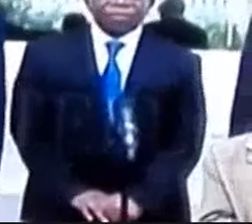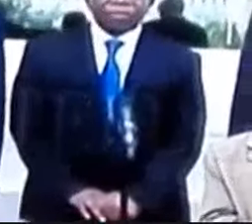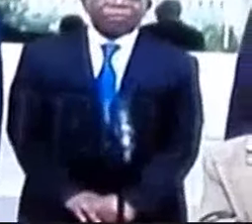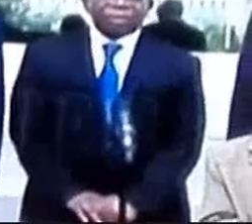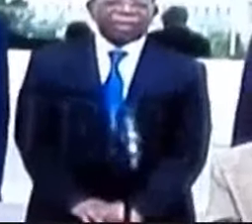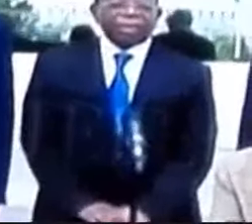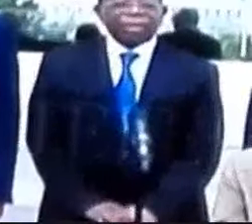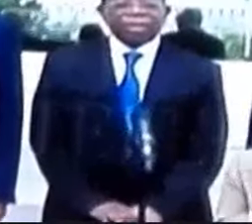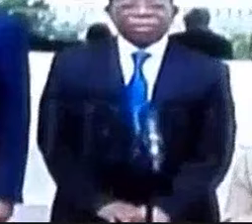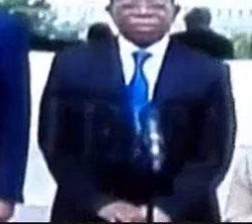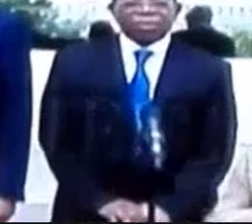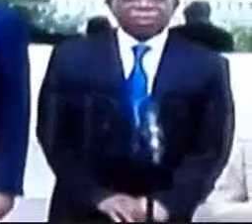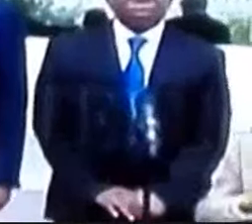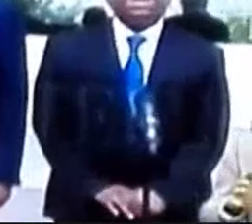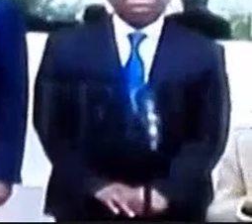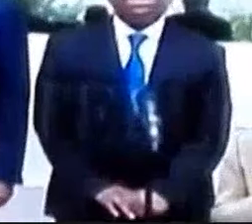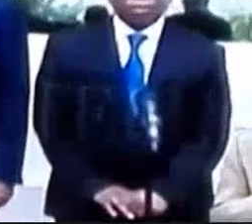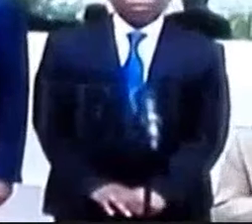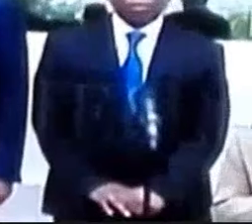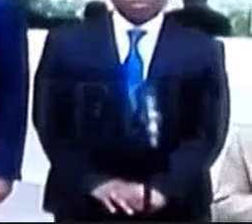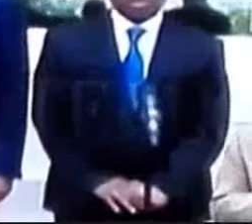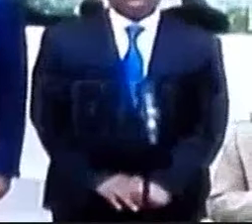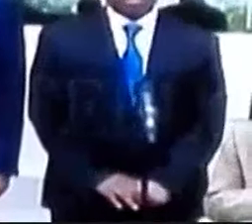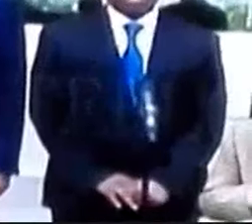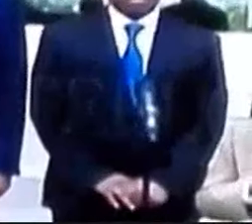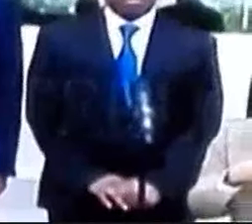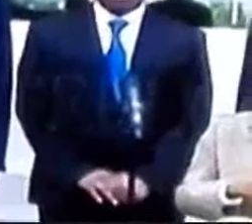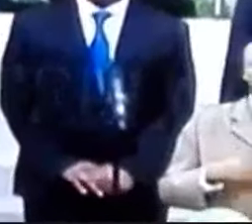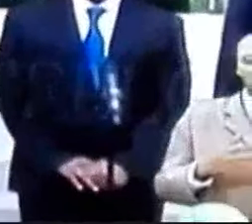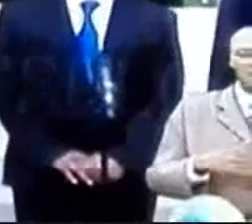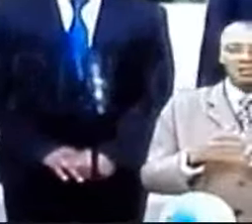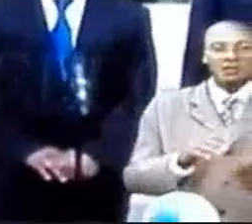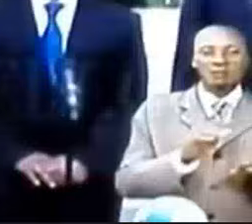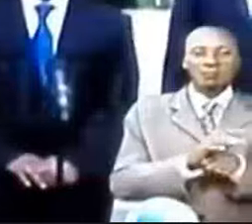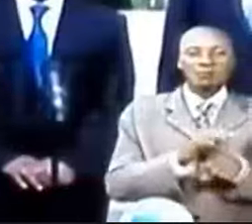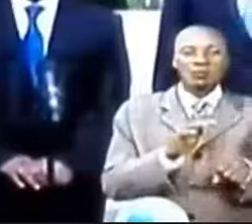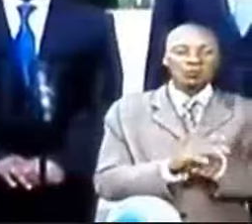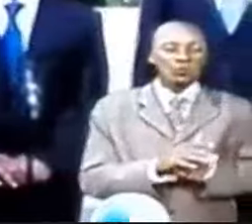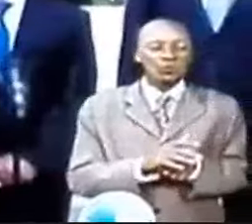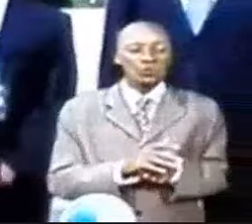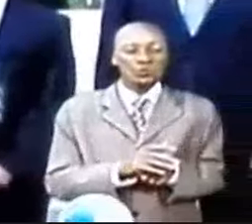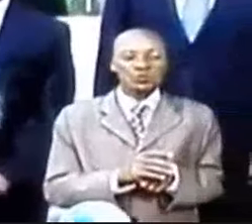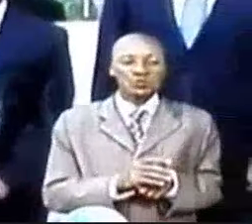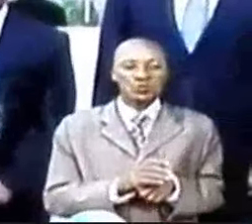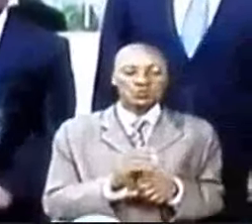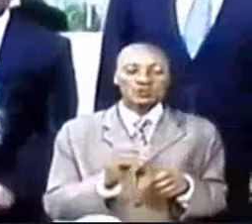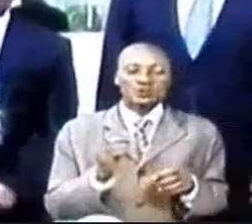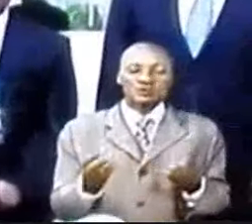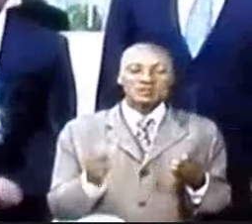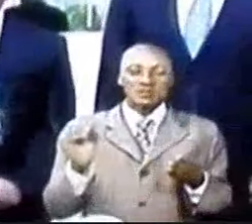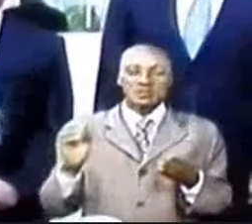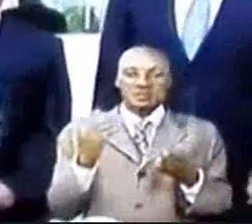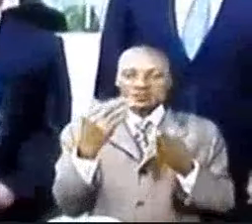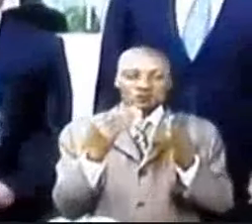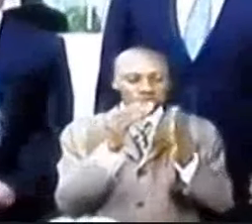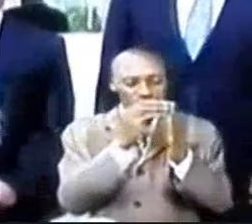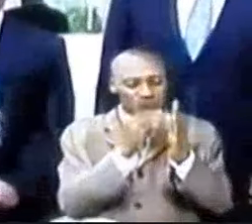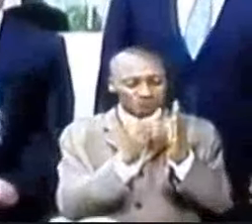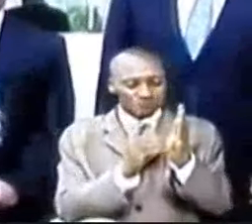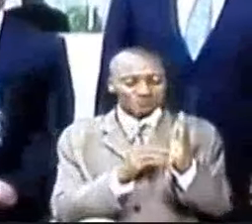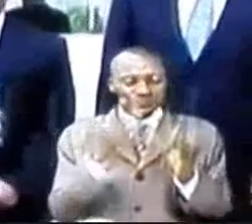les services compétents sont en train d'enregistrer les dernières données concernant le dernier